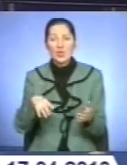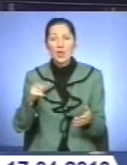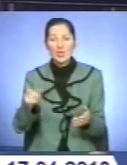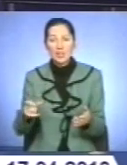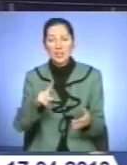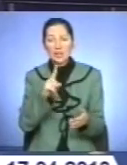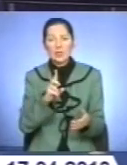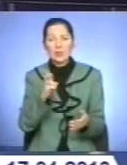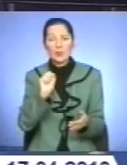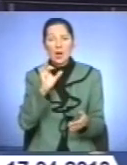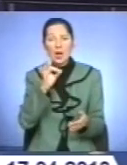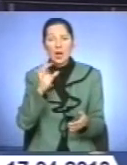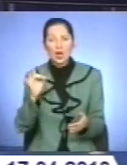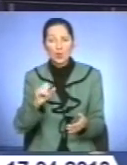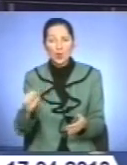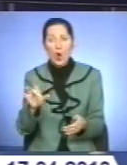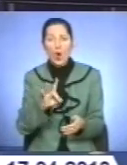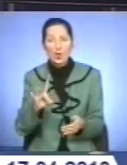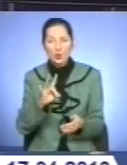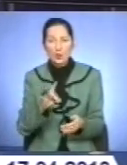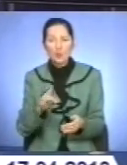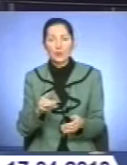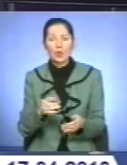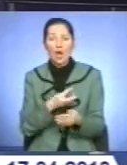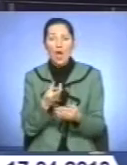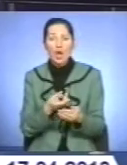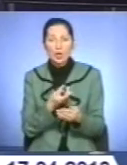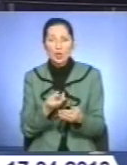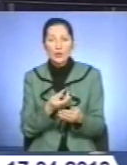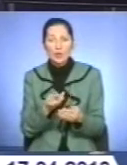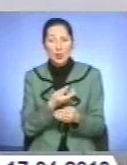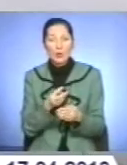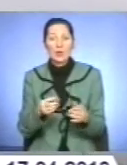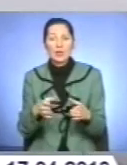це у сюжеті сектору зв'язків з громадськістю у МВС України в області.